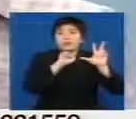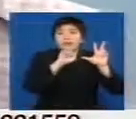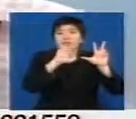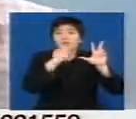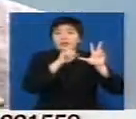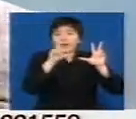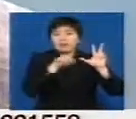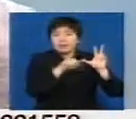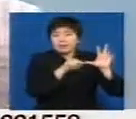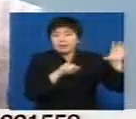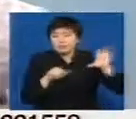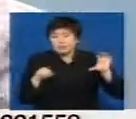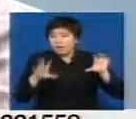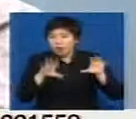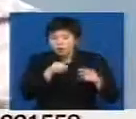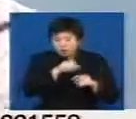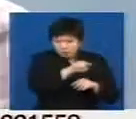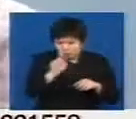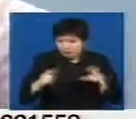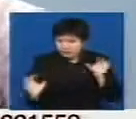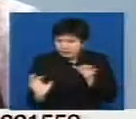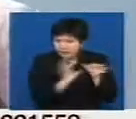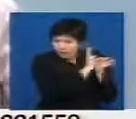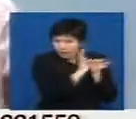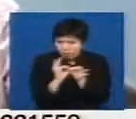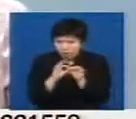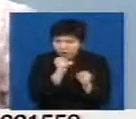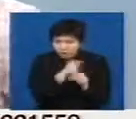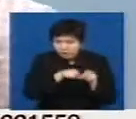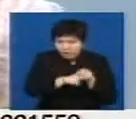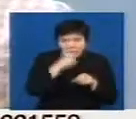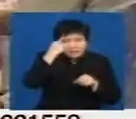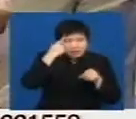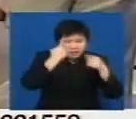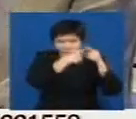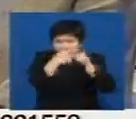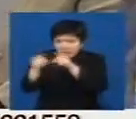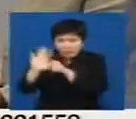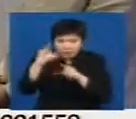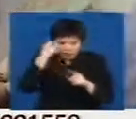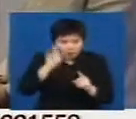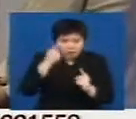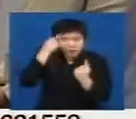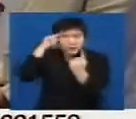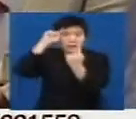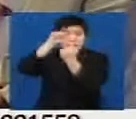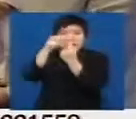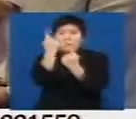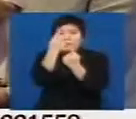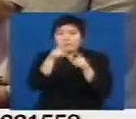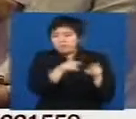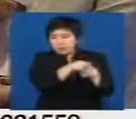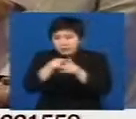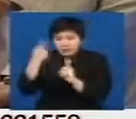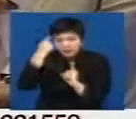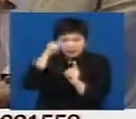น เพราะแต่ก่อนเนี่ยมันต่างคนต่างคิดนะกรมชลประทานคิดอย่างกรมน้ำคิดอย่างกรมน้ำบาดาลคิดอย่างต่อไปไม่แล้วนะฮะเพราะเนื่องจากมีแผนชาตินะเพราะนั้น